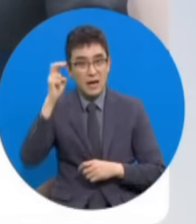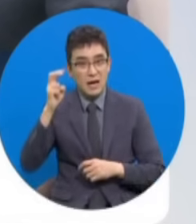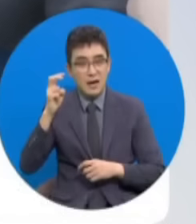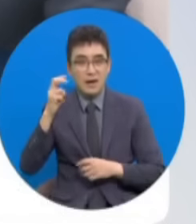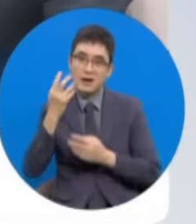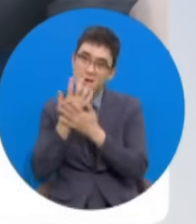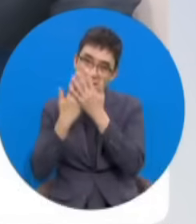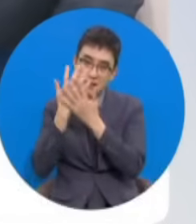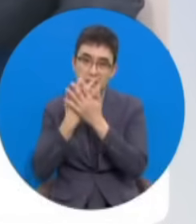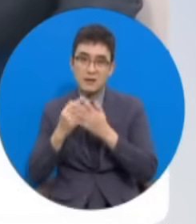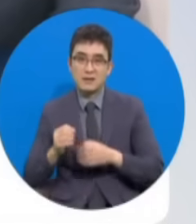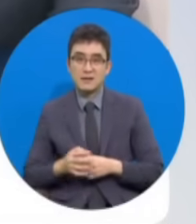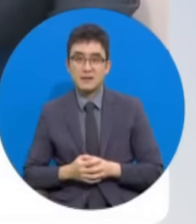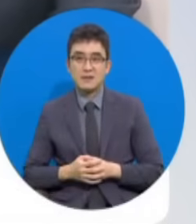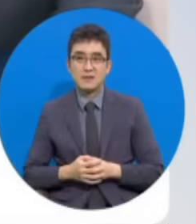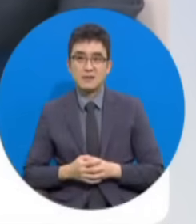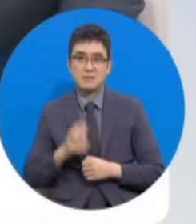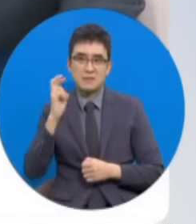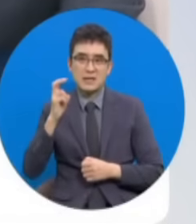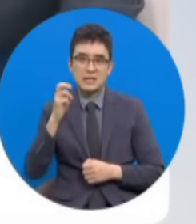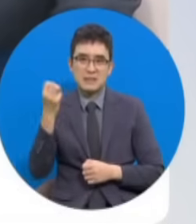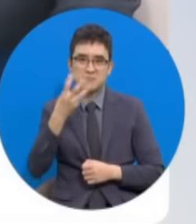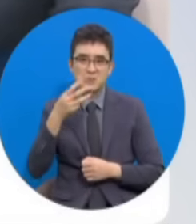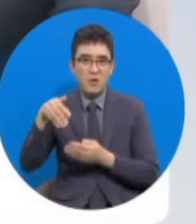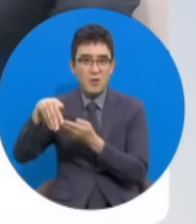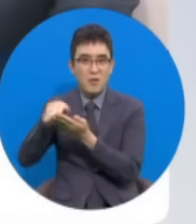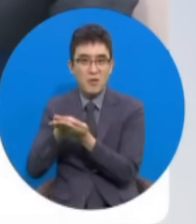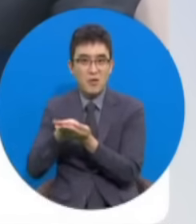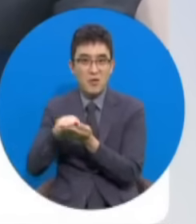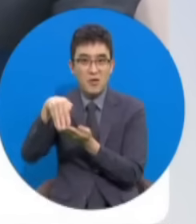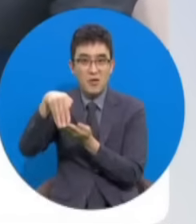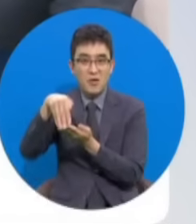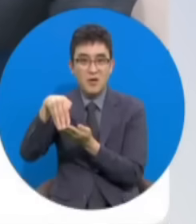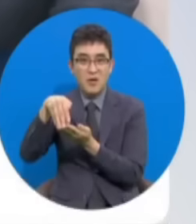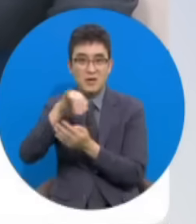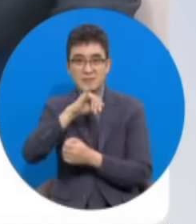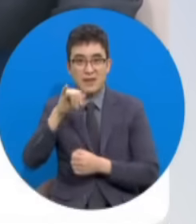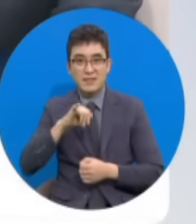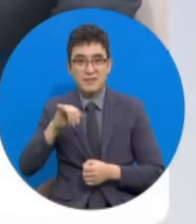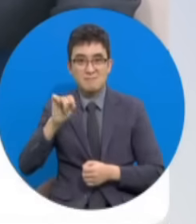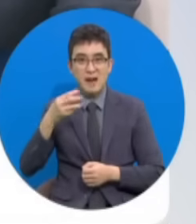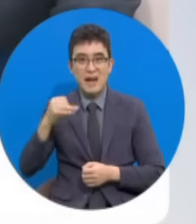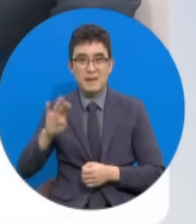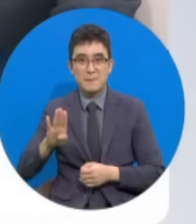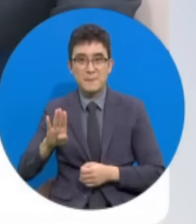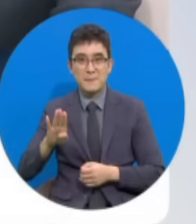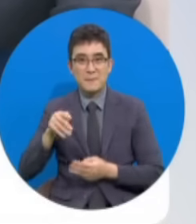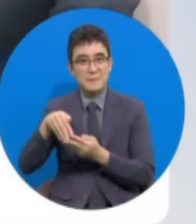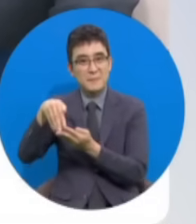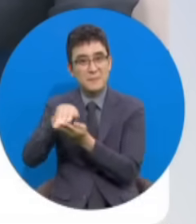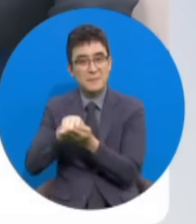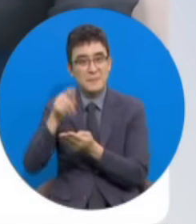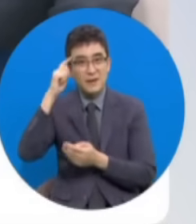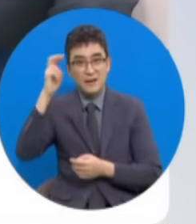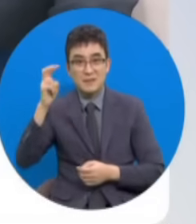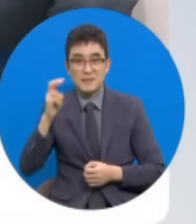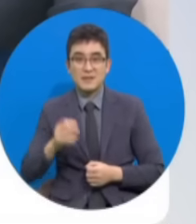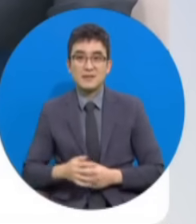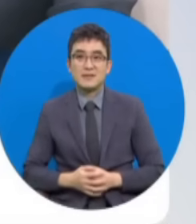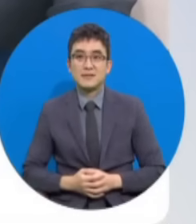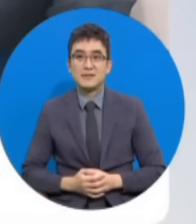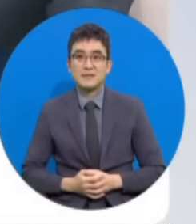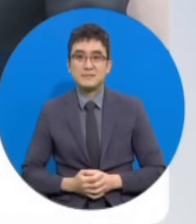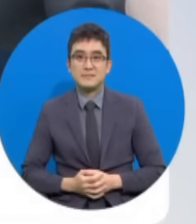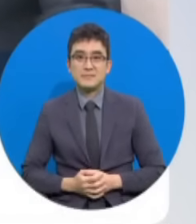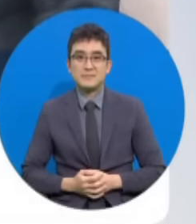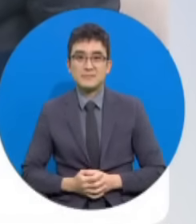아마도 삼성 말하자면 폴드폰 갤럭시 Z 넘버 5 정도 되지 않을까 그렇게 생각이 됩니다. 정확한